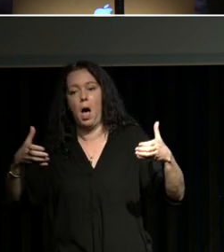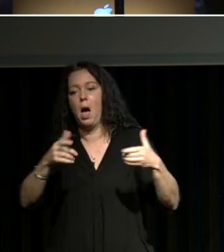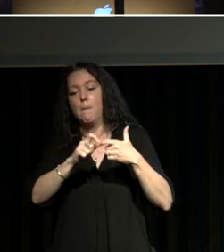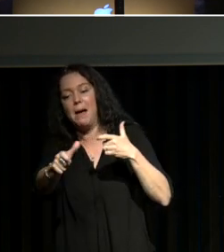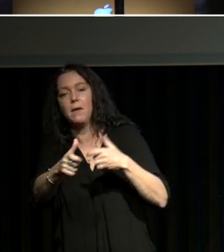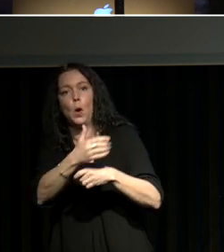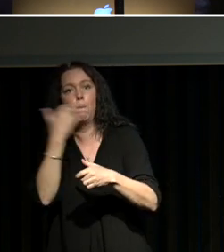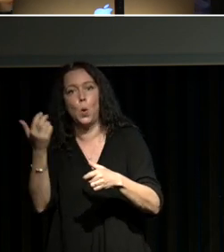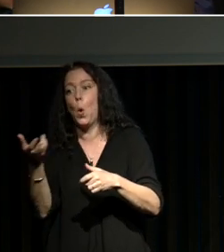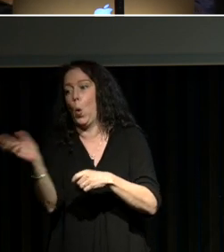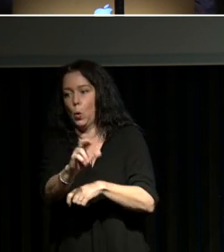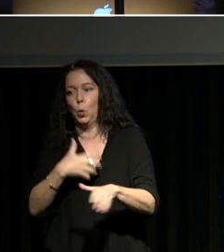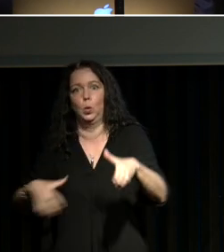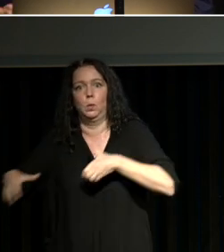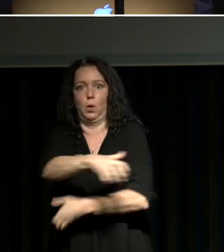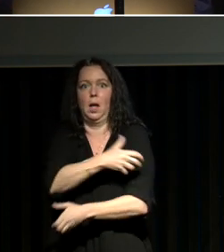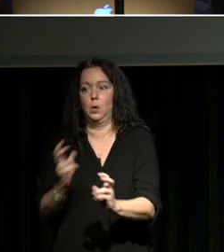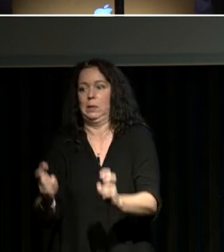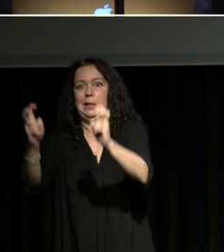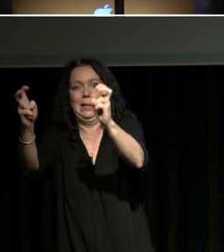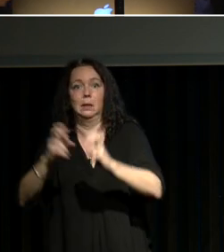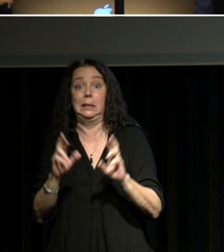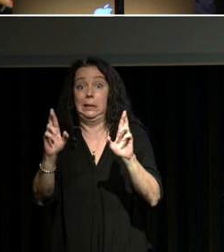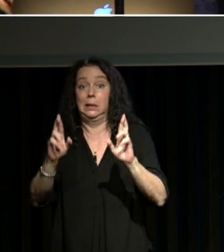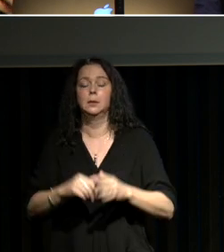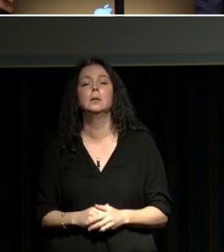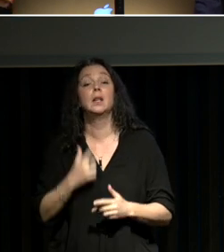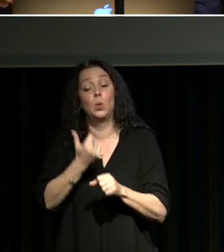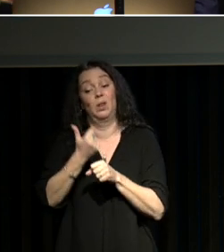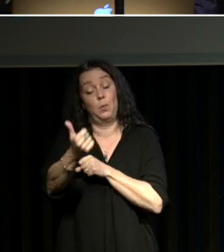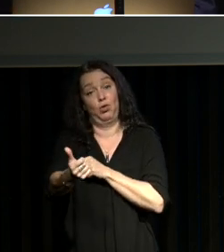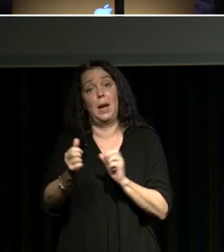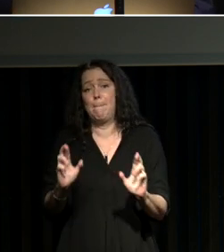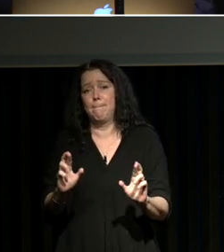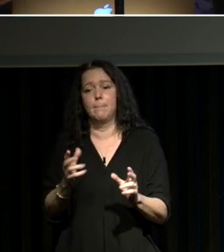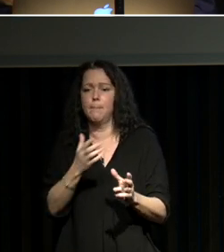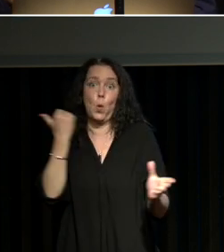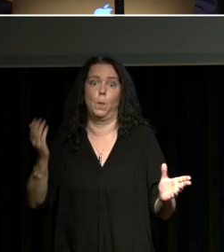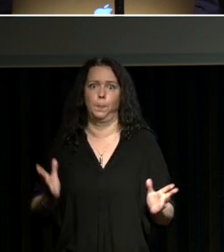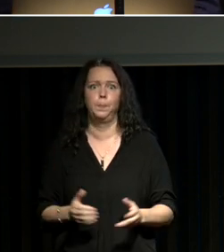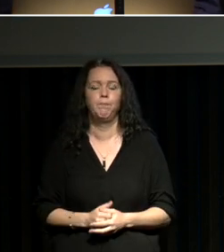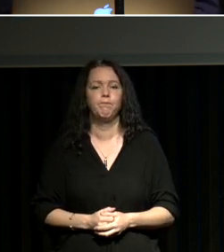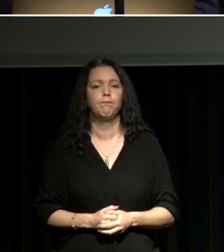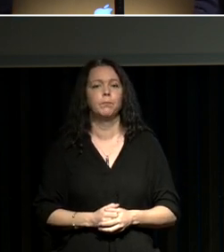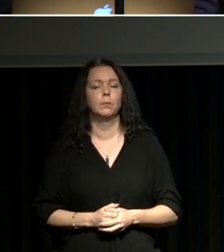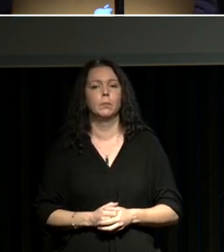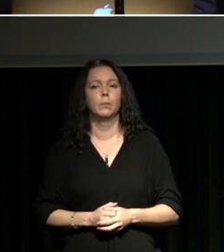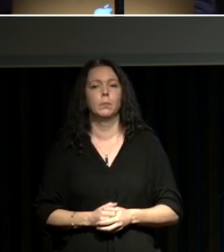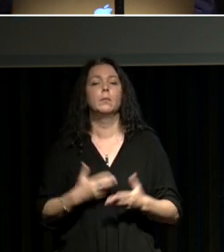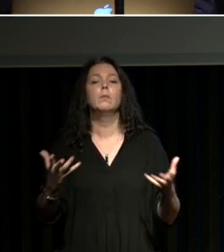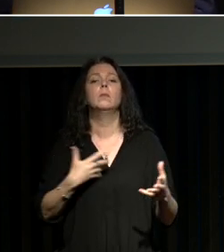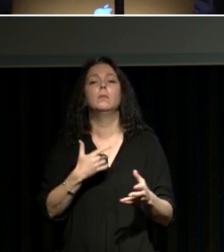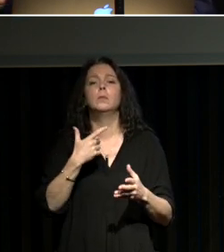meilleure sera la reprise d'activité de transplantation. Et on espère qu'effectivement, l'année prochaine sera mieux. Je vous donnerai des chiffres un petit peu de